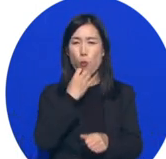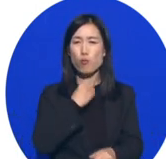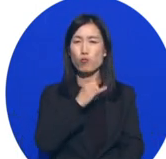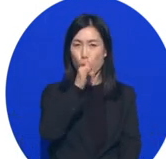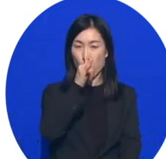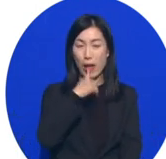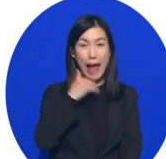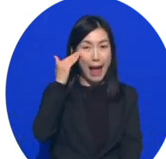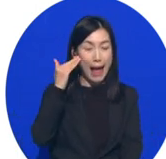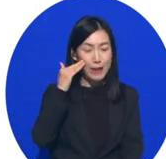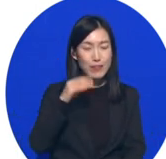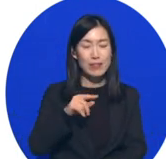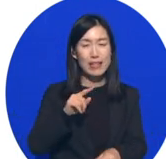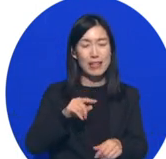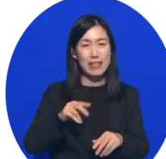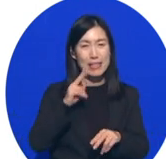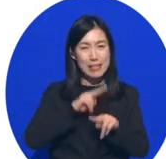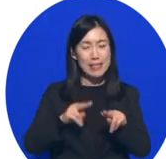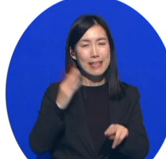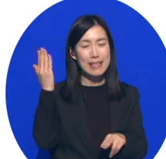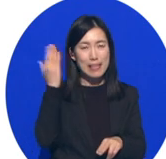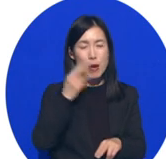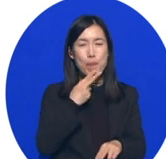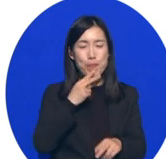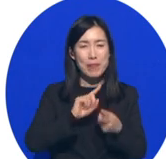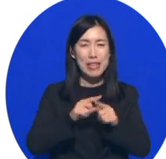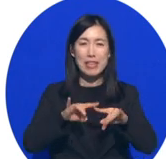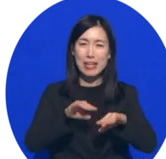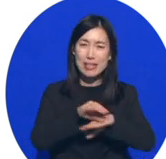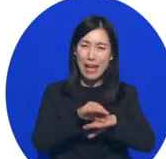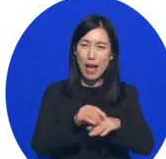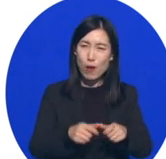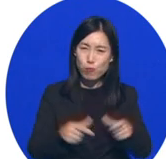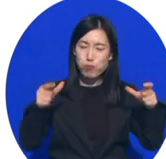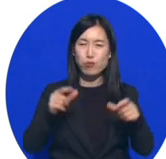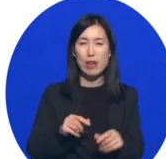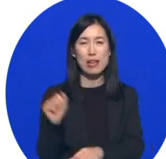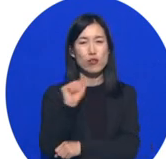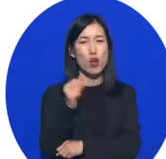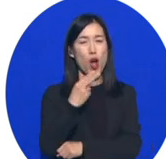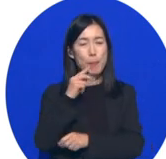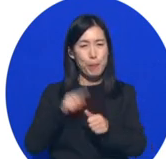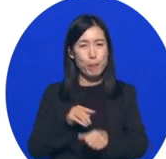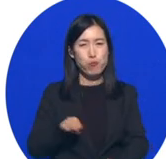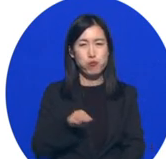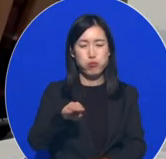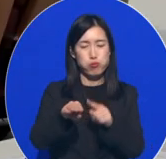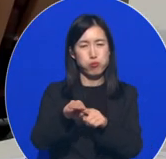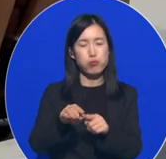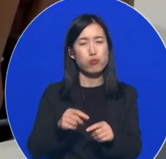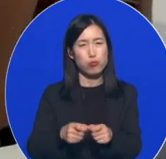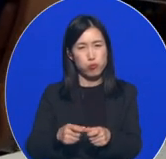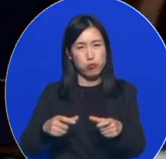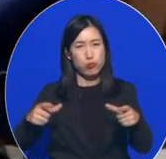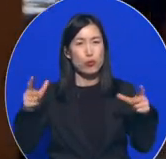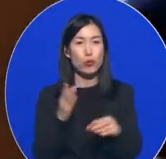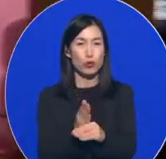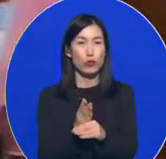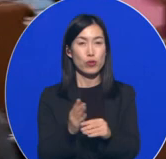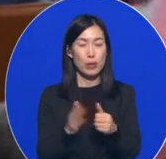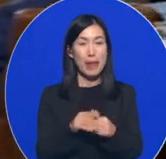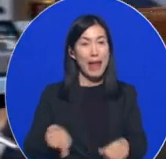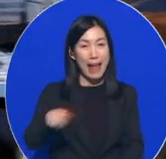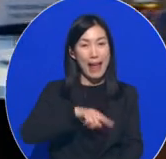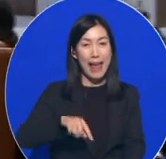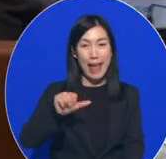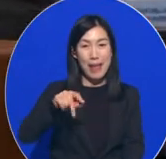친환경차 자율주행차 등 스마트 모빌리티 확산 적극 추진하고 있다고 밝혔습니다 그러면서 펙 회원국